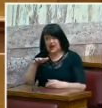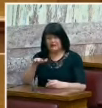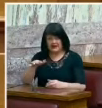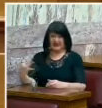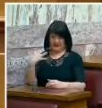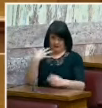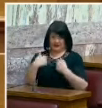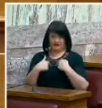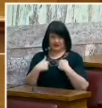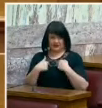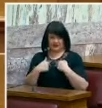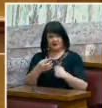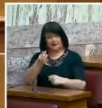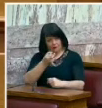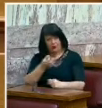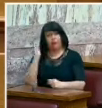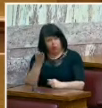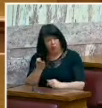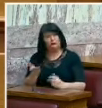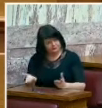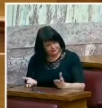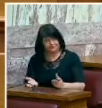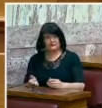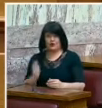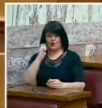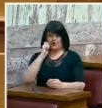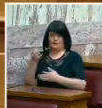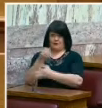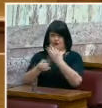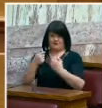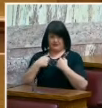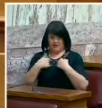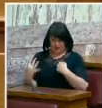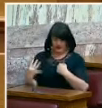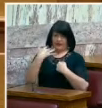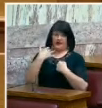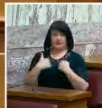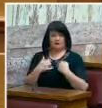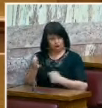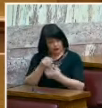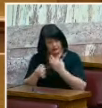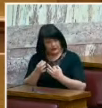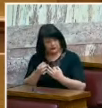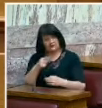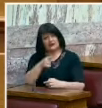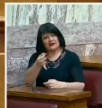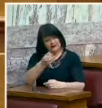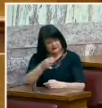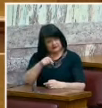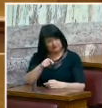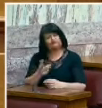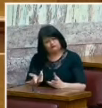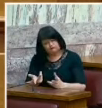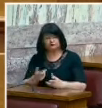οποία δέχθηκα επώνυμα από το επώνυμο ηγετικό στέλεχος του Ρουβίκονα. Μπορώ να σας πω ότι σε ό,τι με